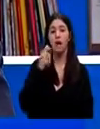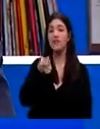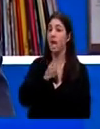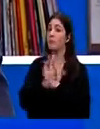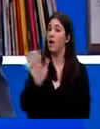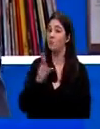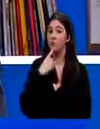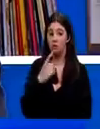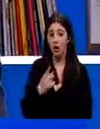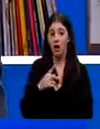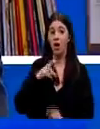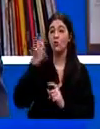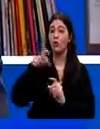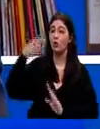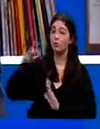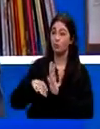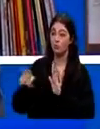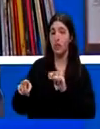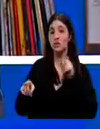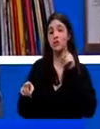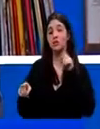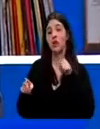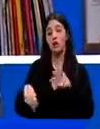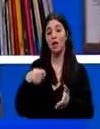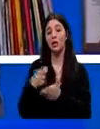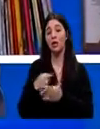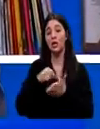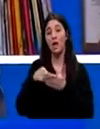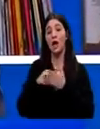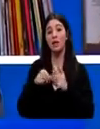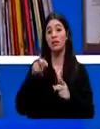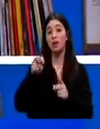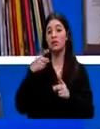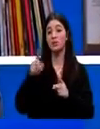diyor. Kur düştü, sen yatırdığın tarihteki